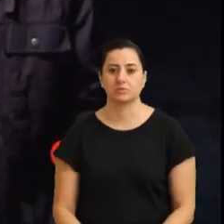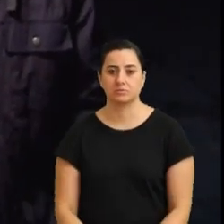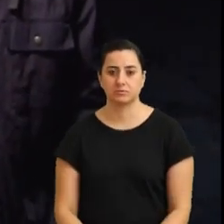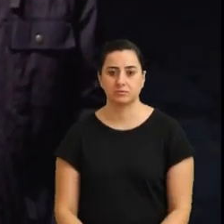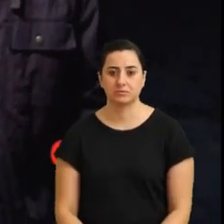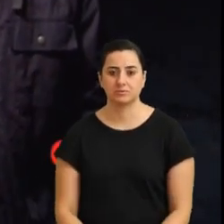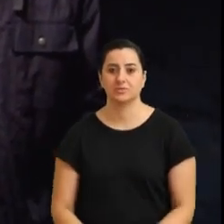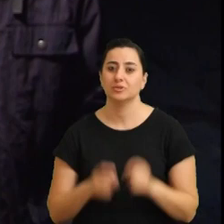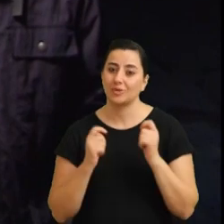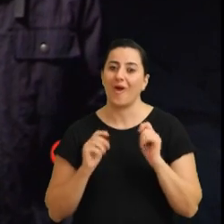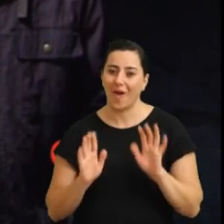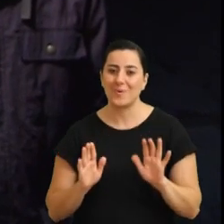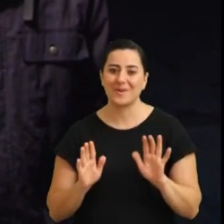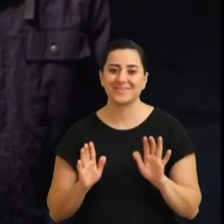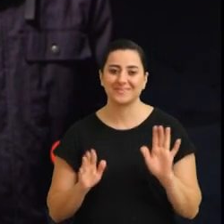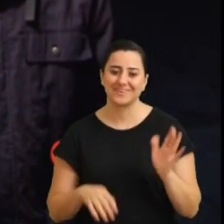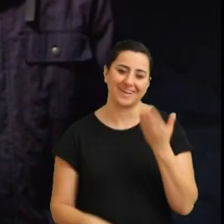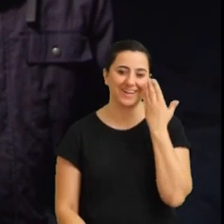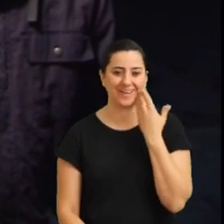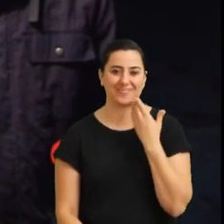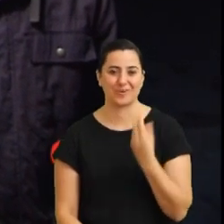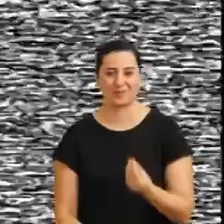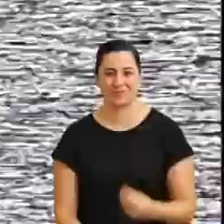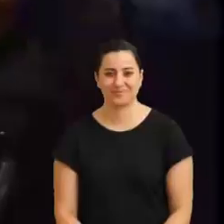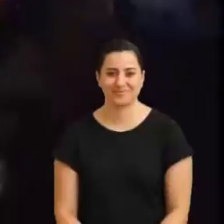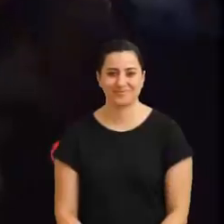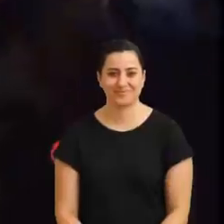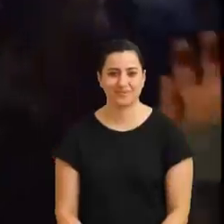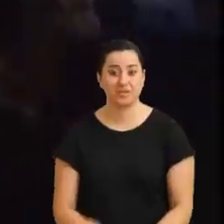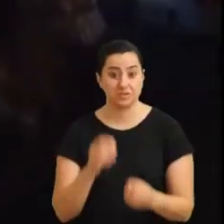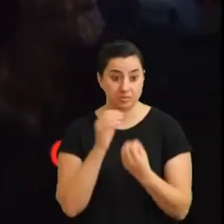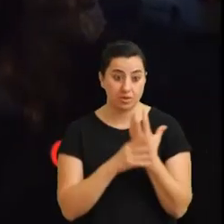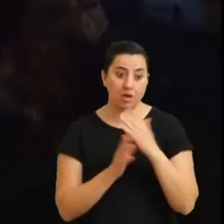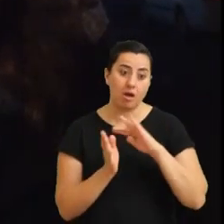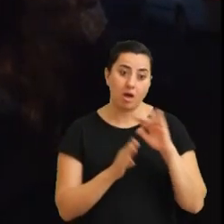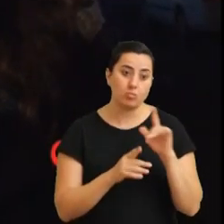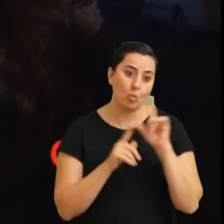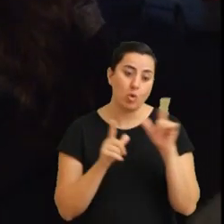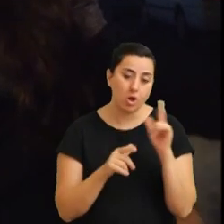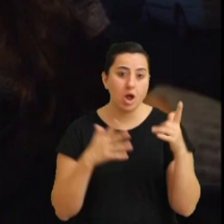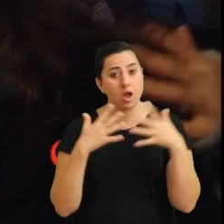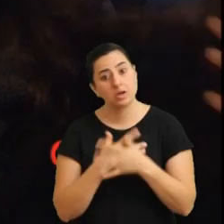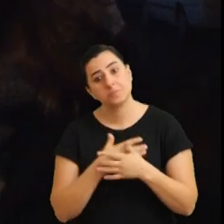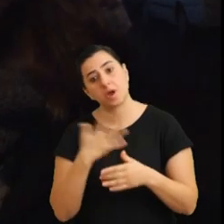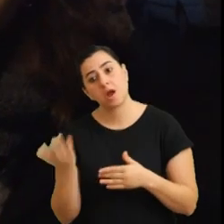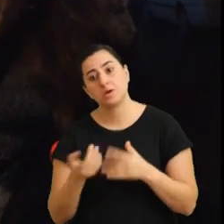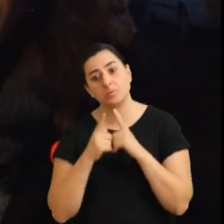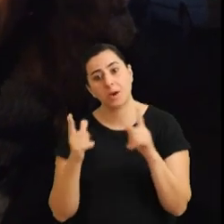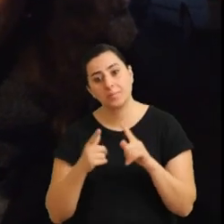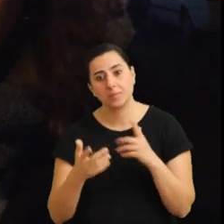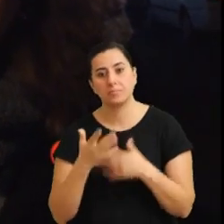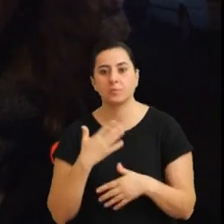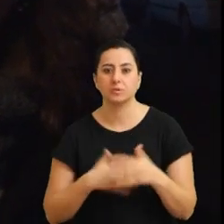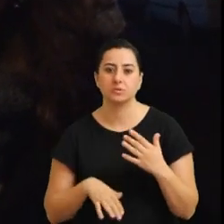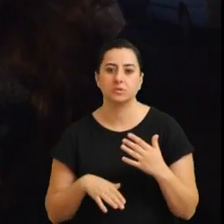taşımaktan. Zor ama yine de keyifli aslında. Gündüz ayrı boza boza boza, akşam ayrı boza boza boza